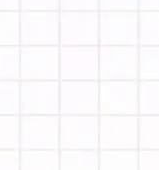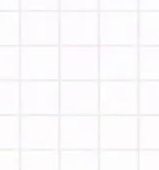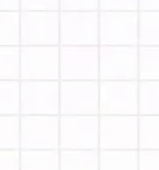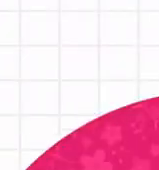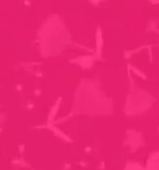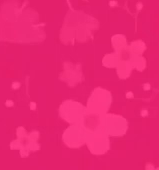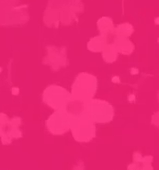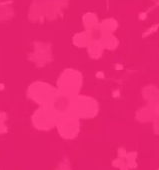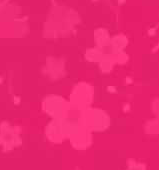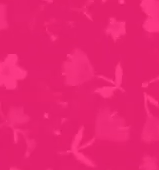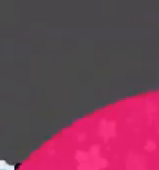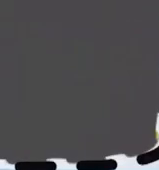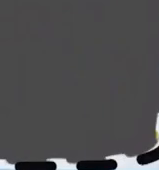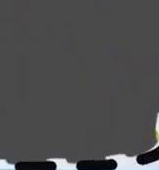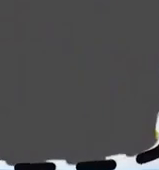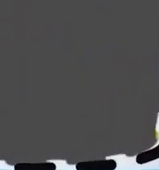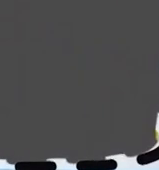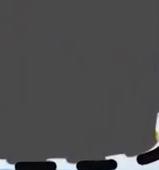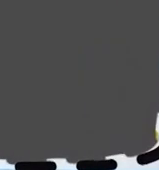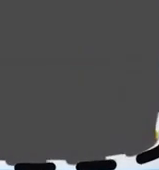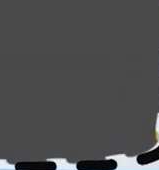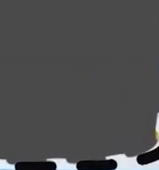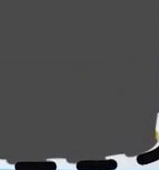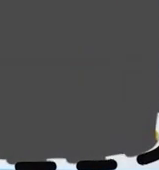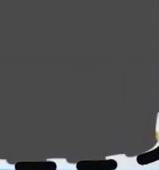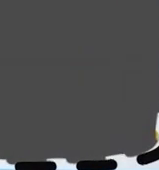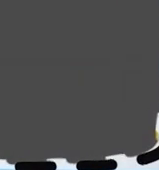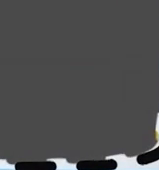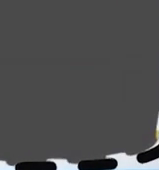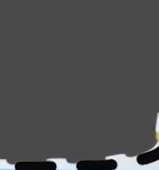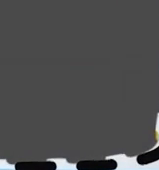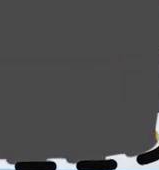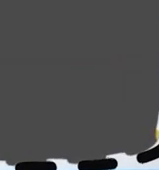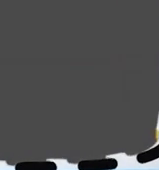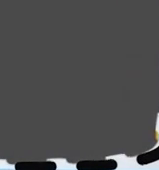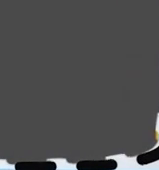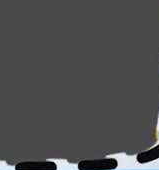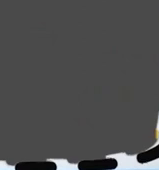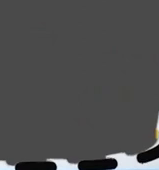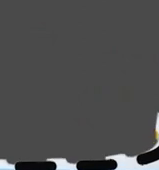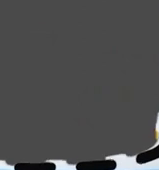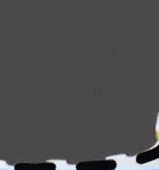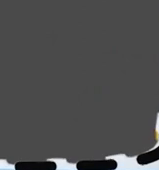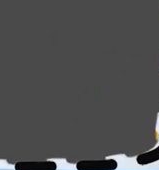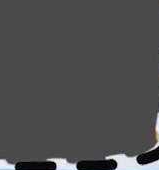cce diri dari bibir tebal memang